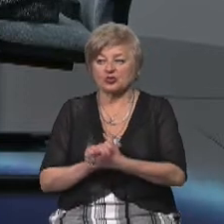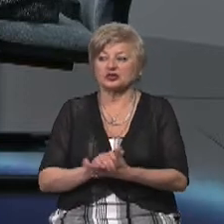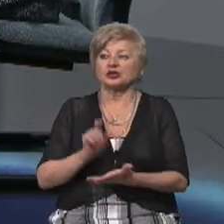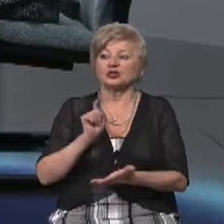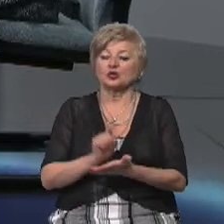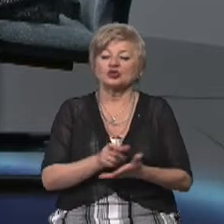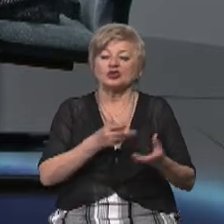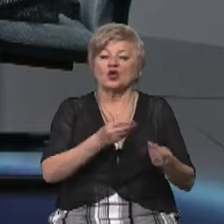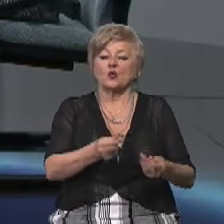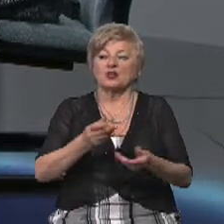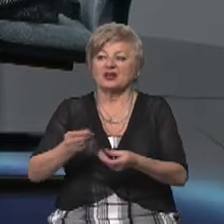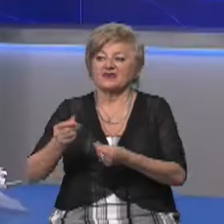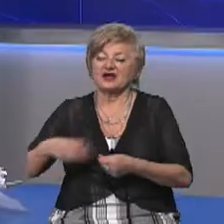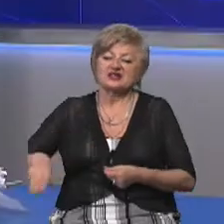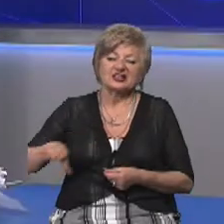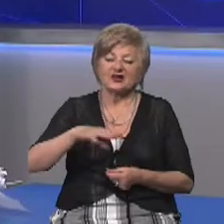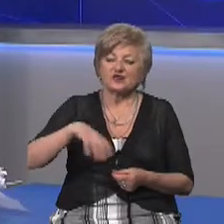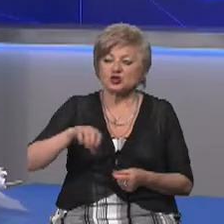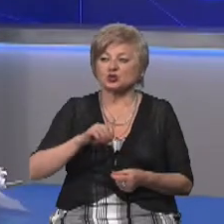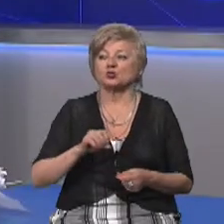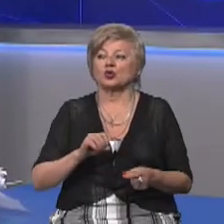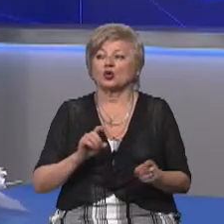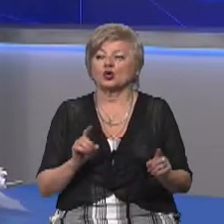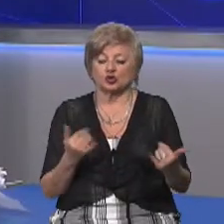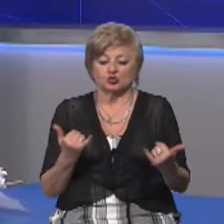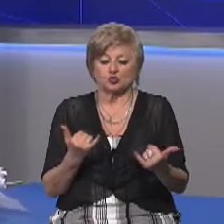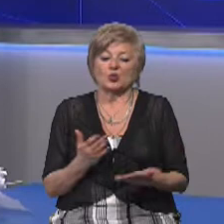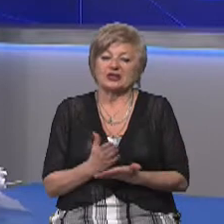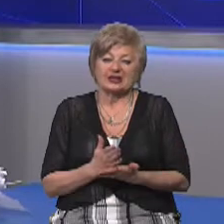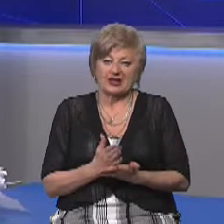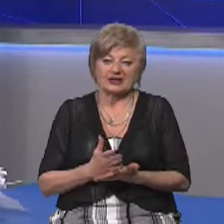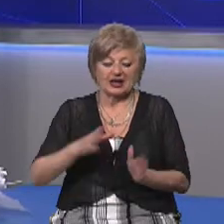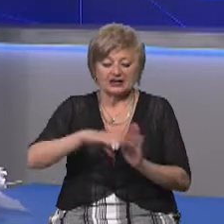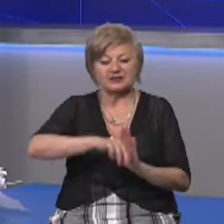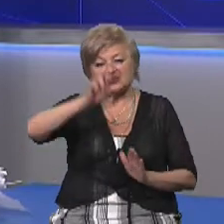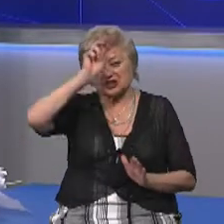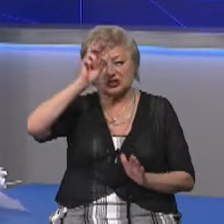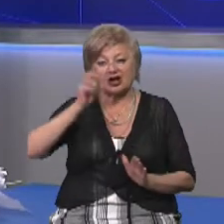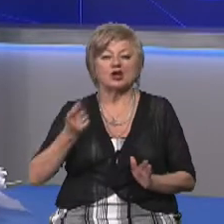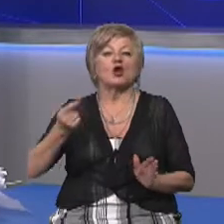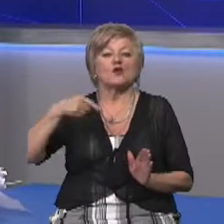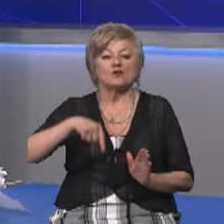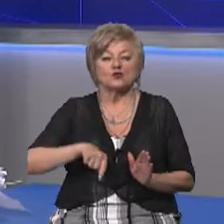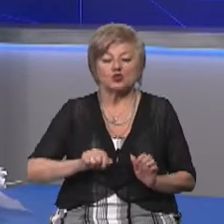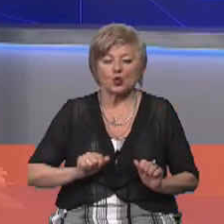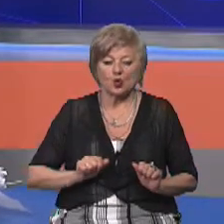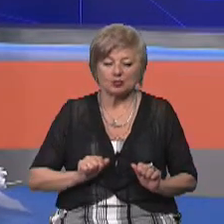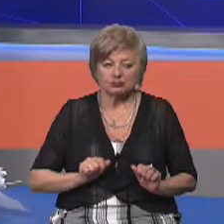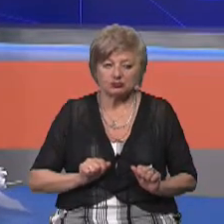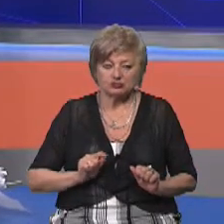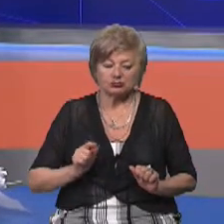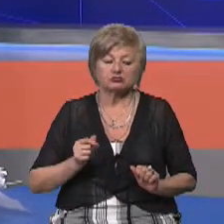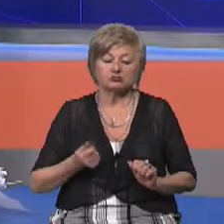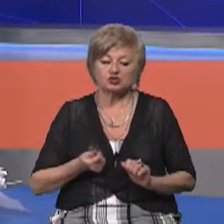на всі тенденції, які сьогодні є в державі. У тому числі і екологічна безпека,